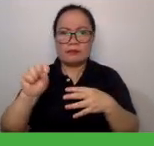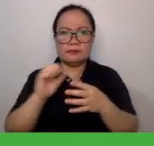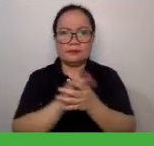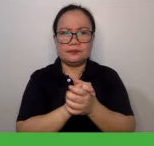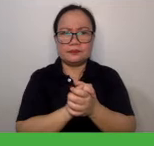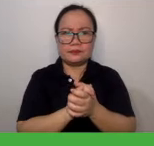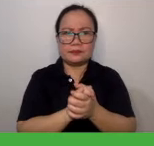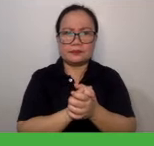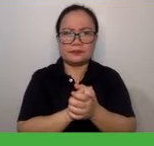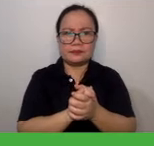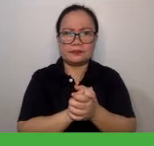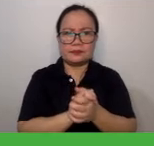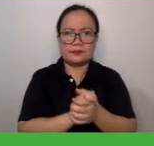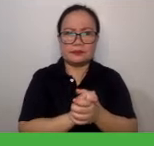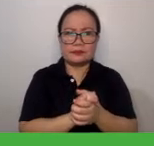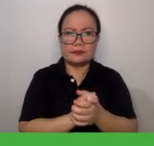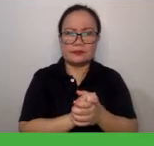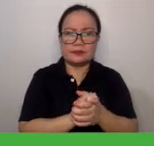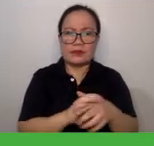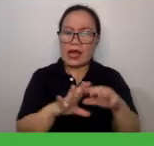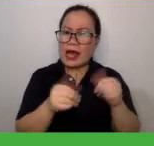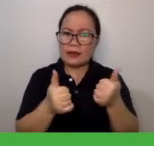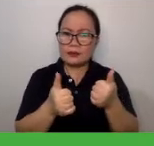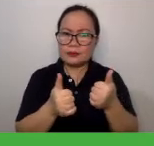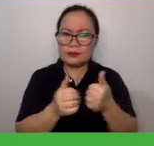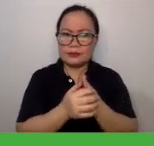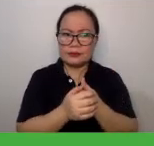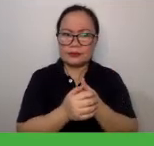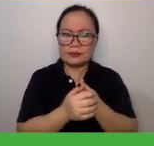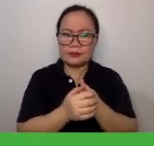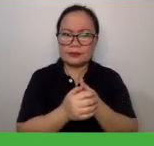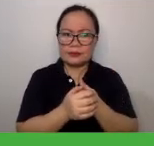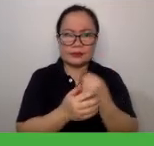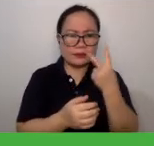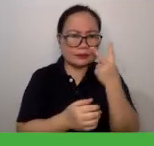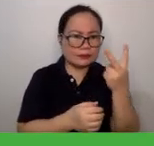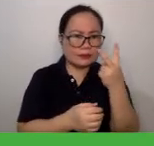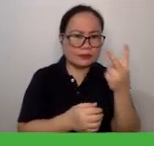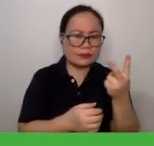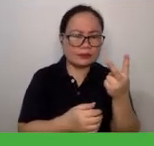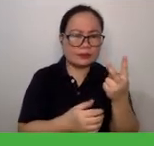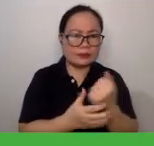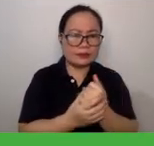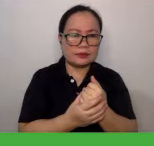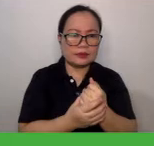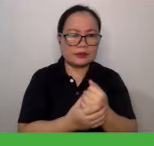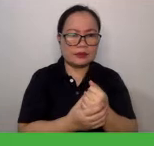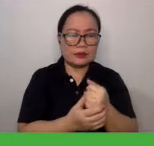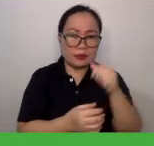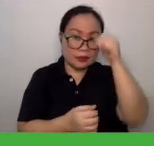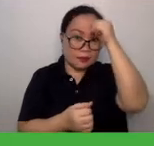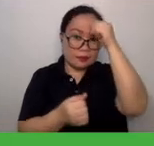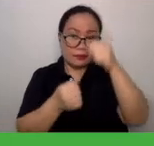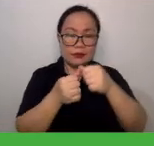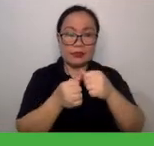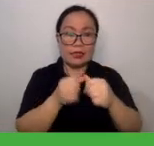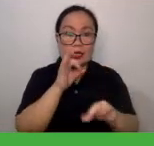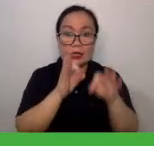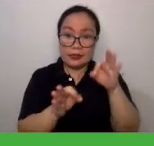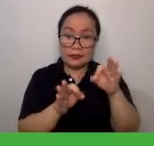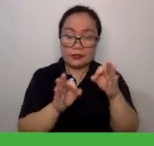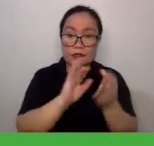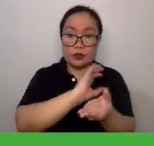how many inches? Paano natin siya gagawin? Okay, tingnan mabuti. Tatandaan na